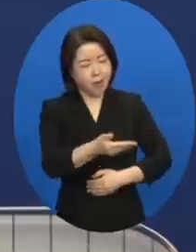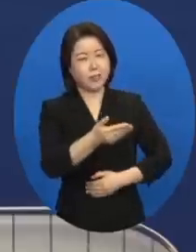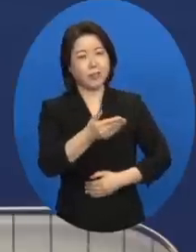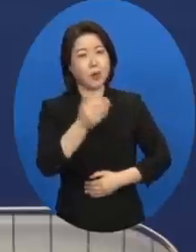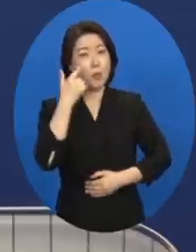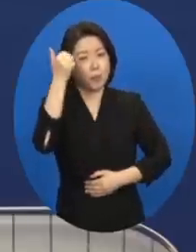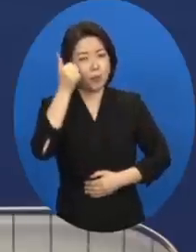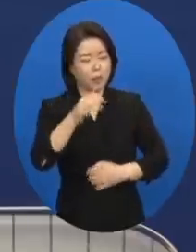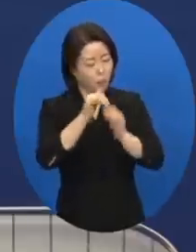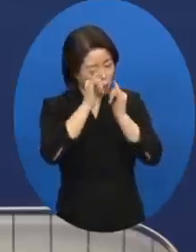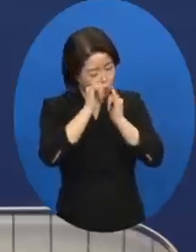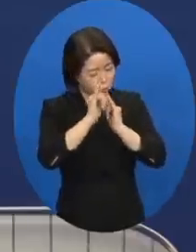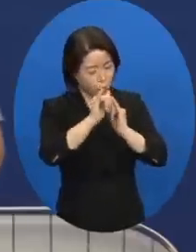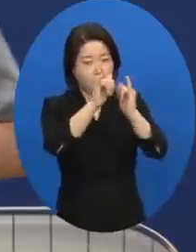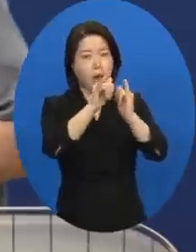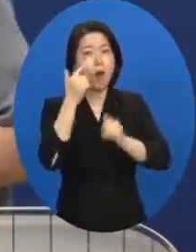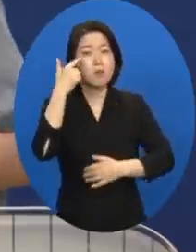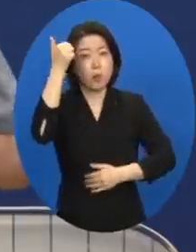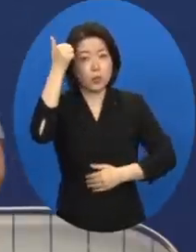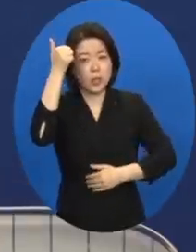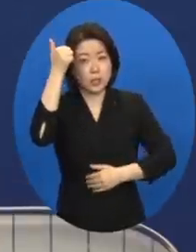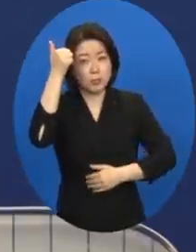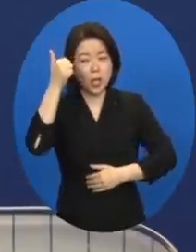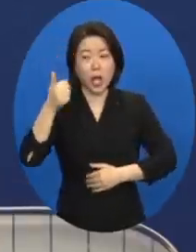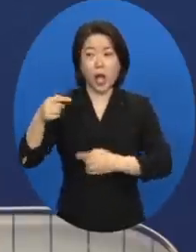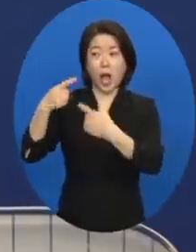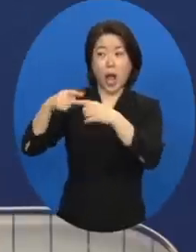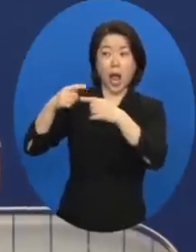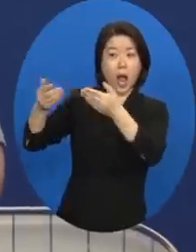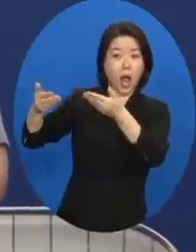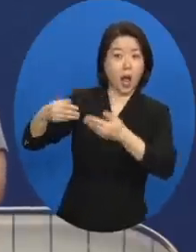목사님 훌륭하신 목사님이다